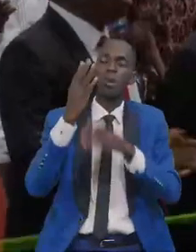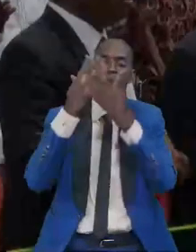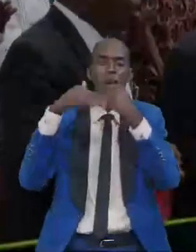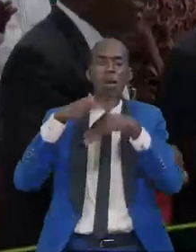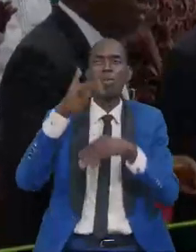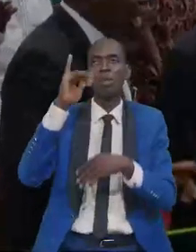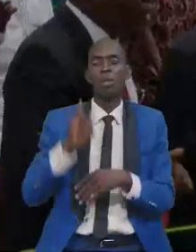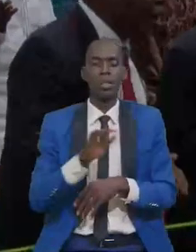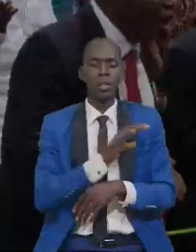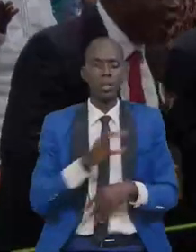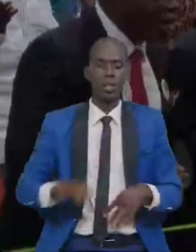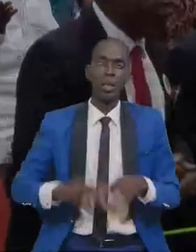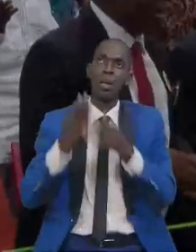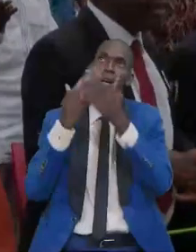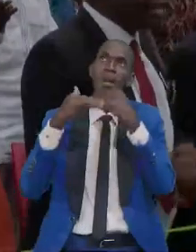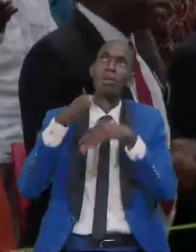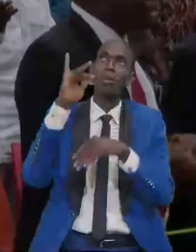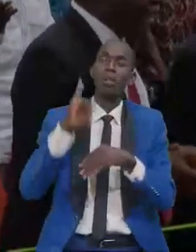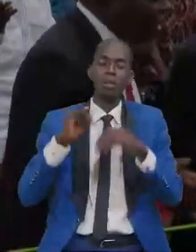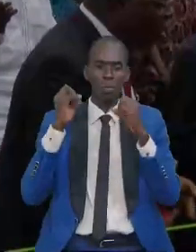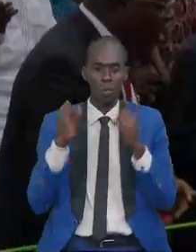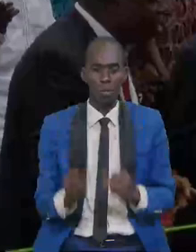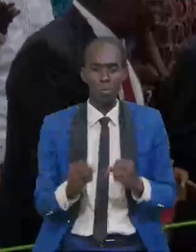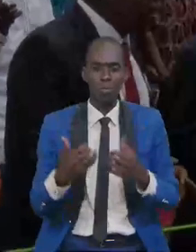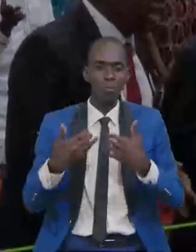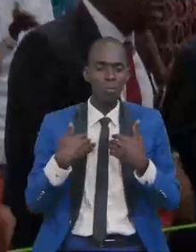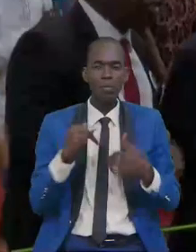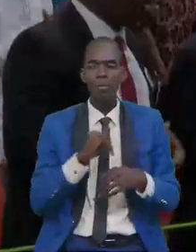céleste, notre puissance céleste.